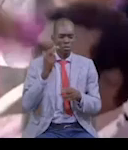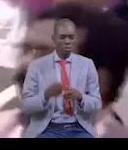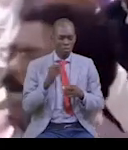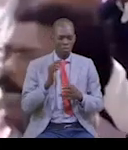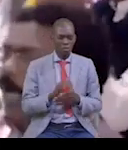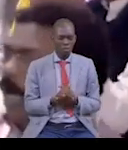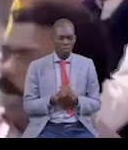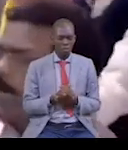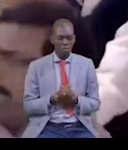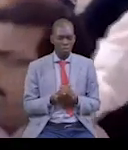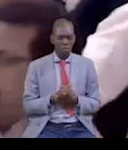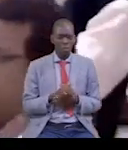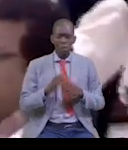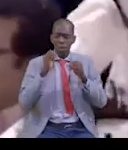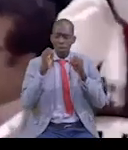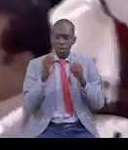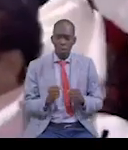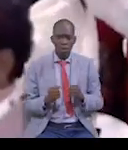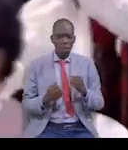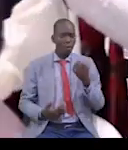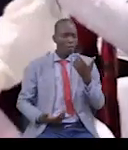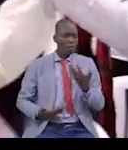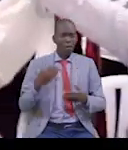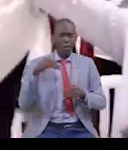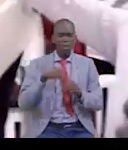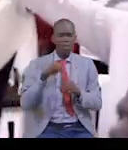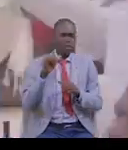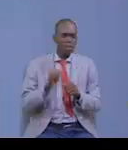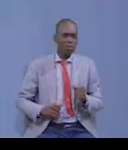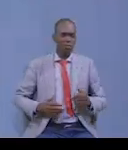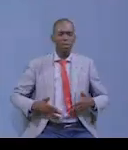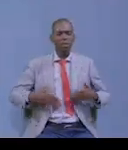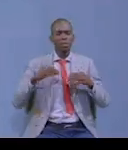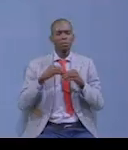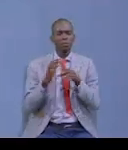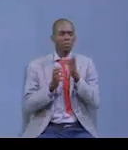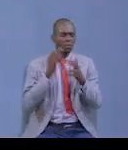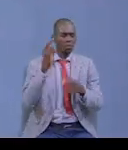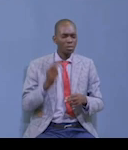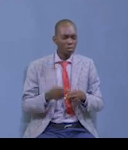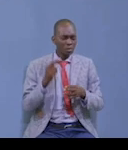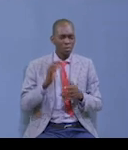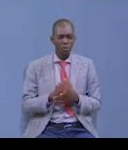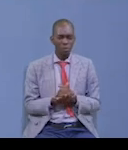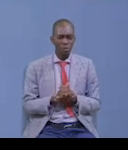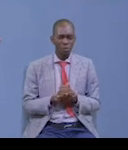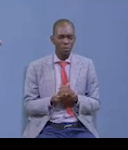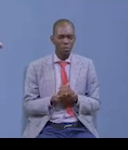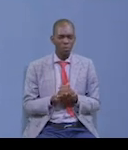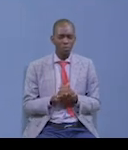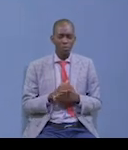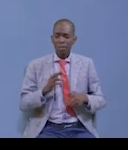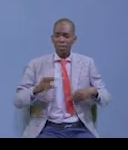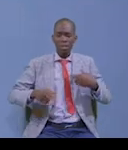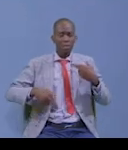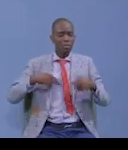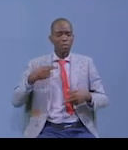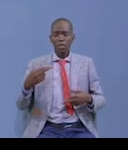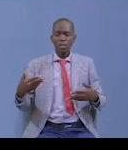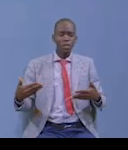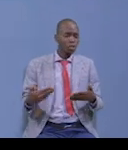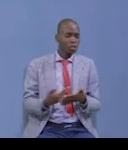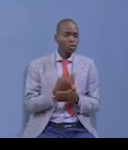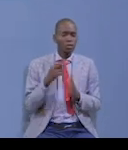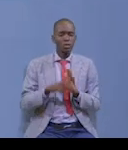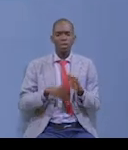గాక. Power, fire in every soul. ప్రతి ఆత్మలో ఆత్మ అగ్ని. Revival, renewal in